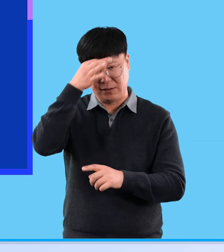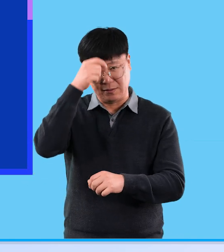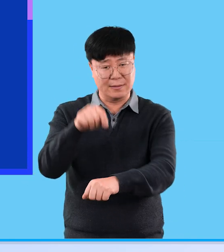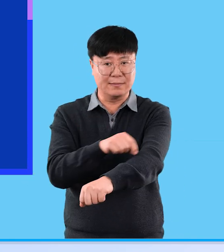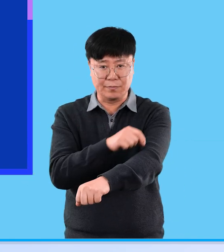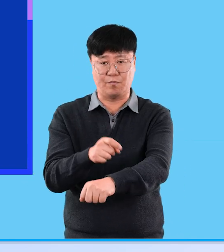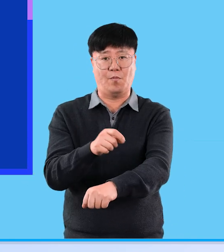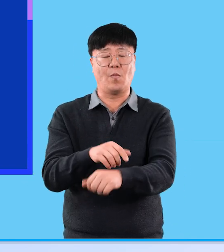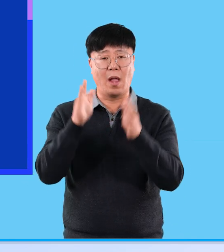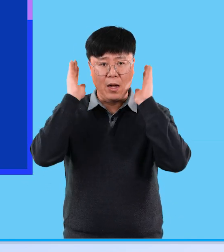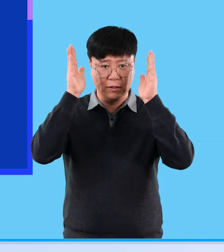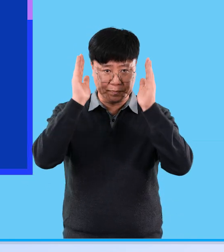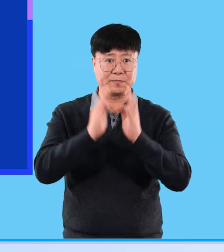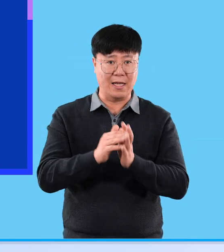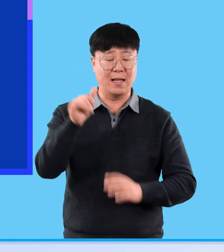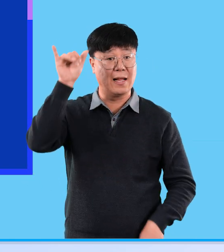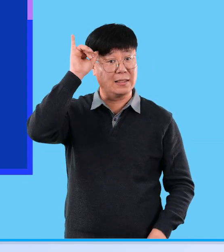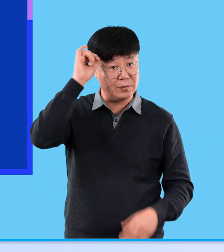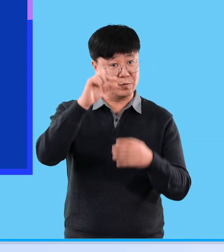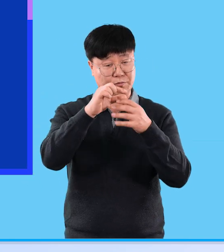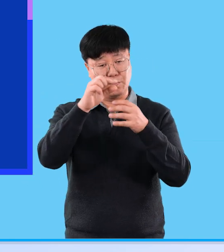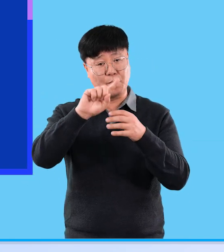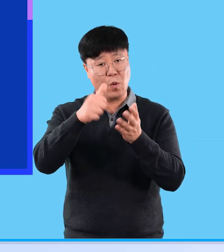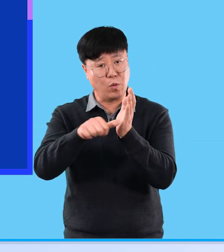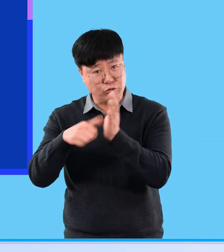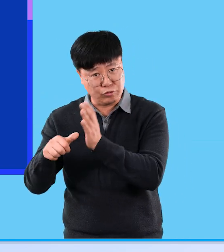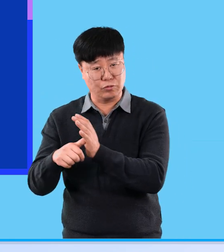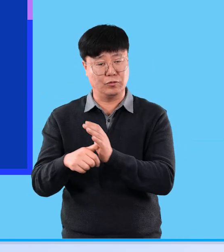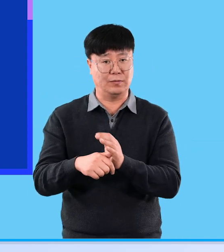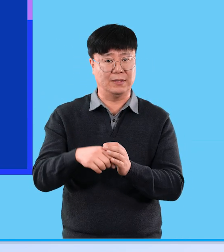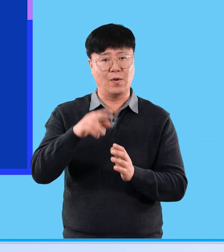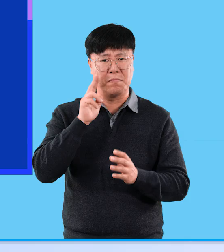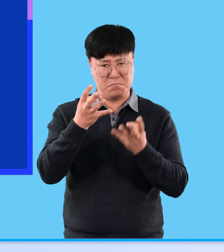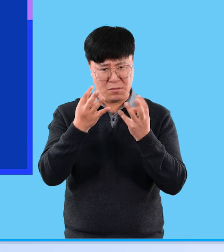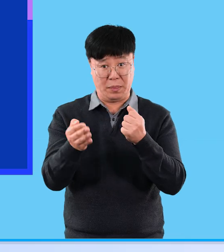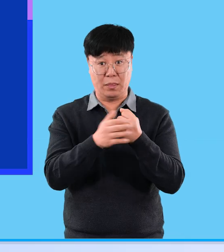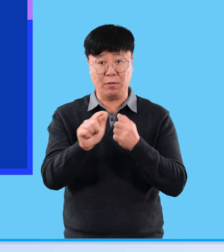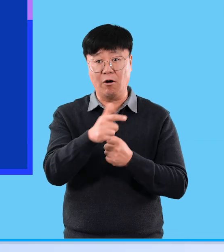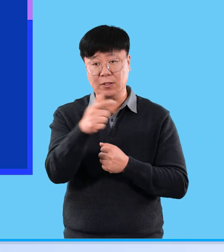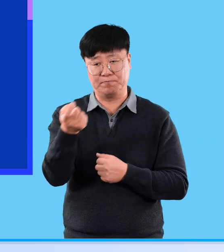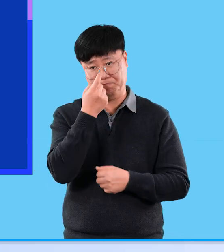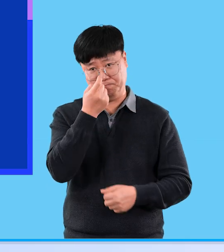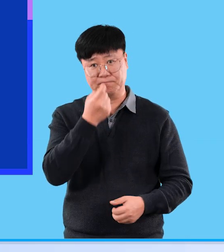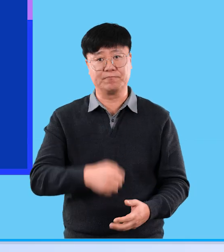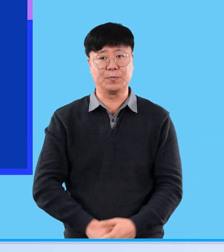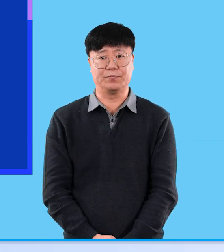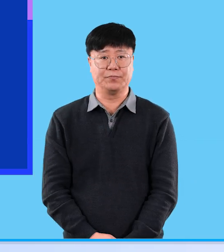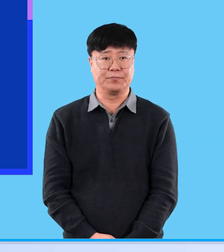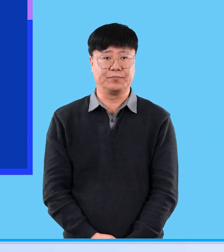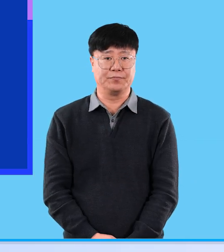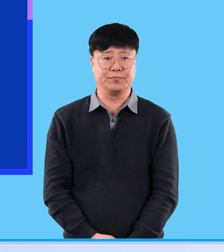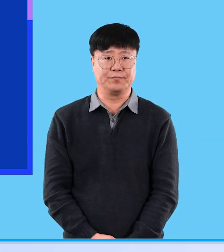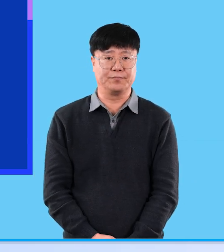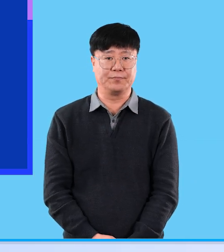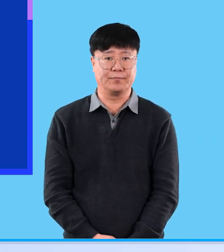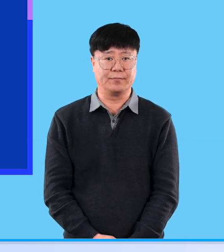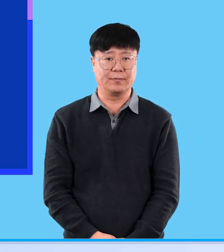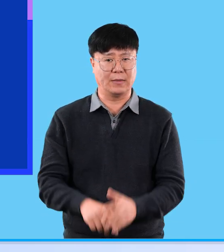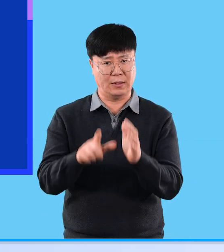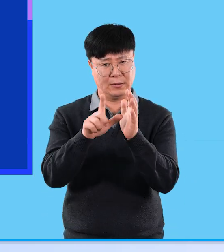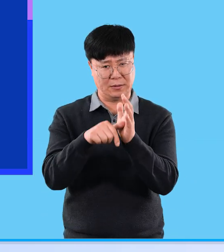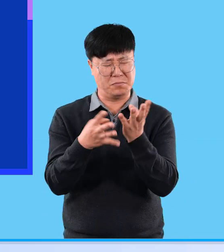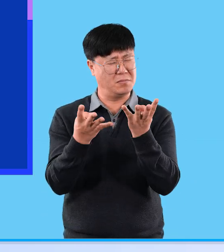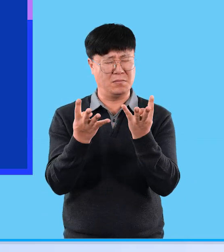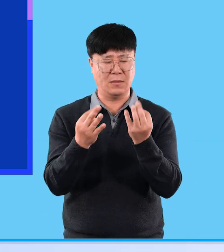학습하게 됩니다. AI 도구가 굉장히 많이 있기 때문에 여러 가지를 배우게 되는데 그렇게